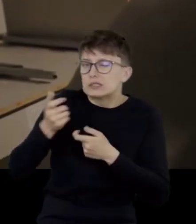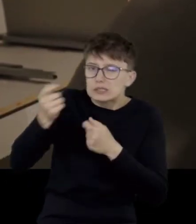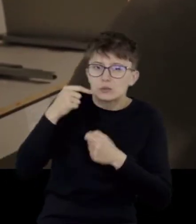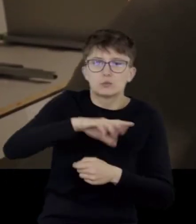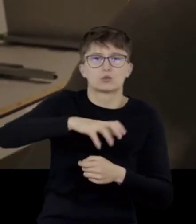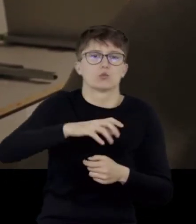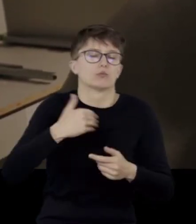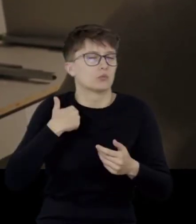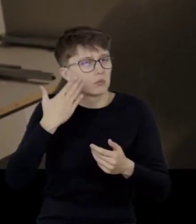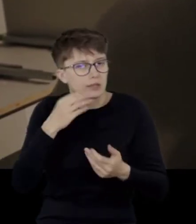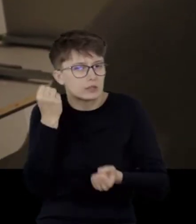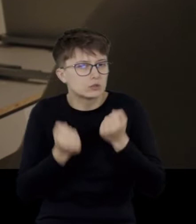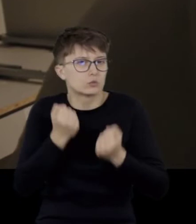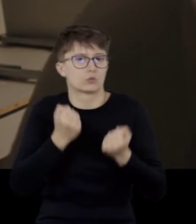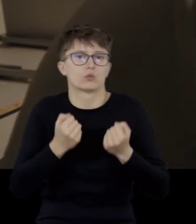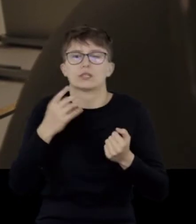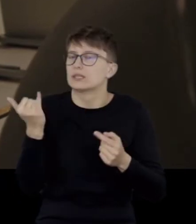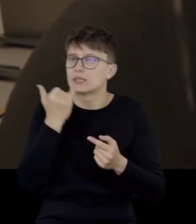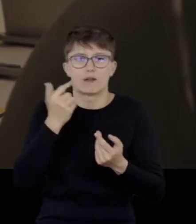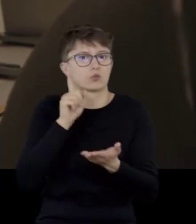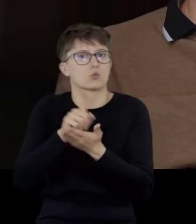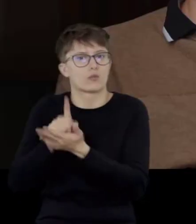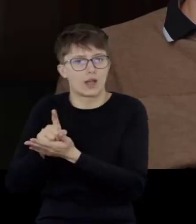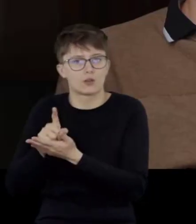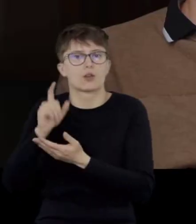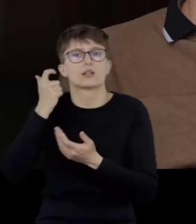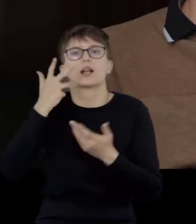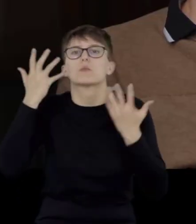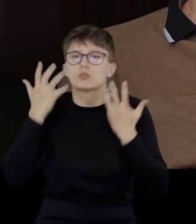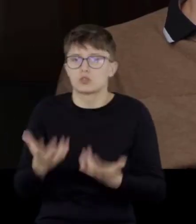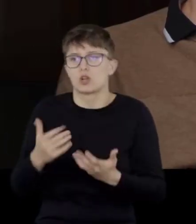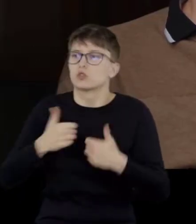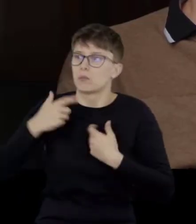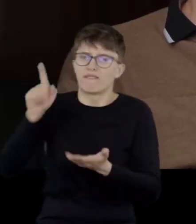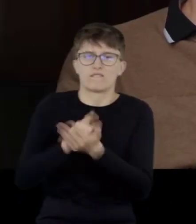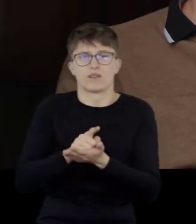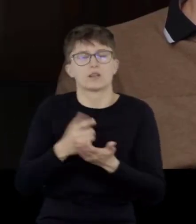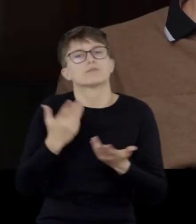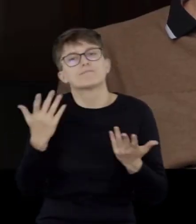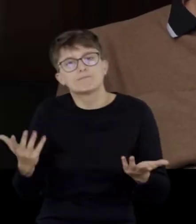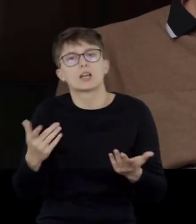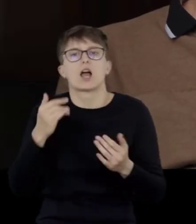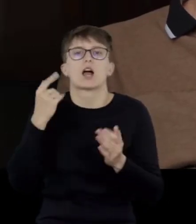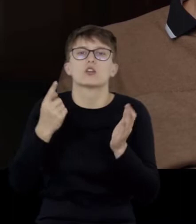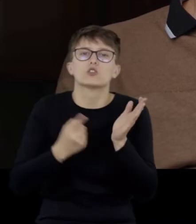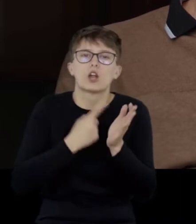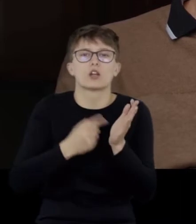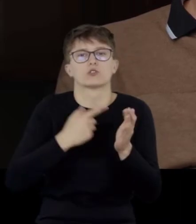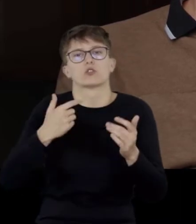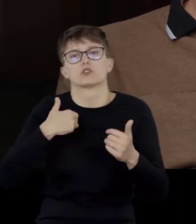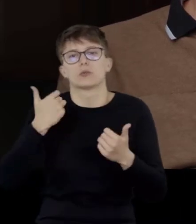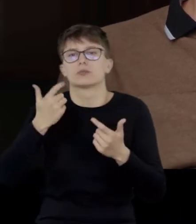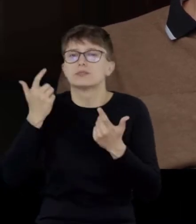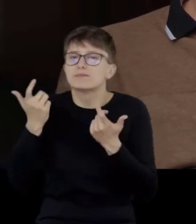grupę i to było bardzo trudne i nie zawsze skuteczne na tyle, na ile by się chciało, żeby to było skuteczne. I ciężej